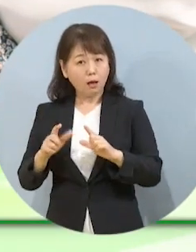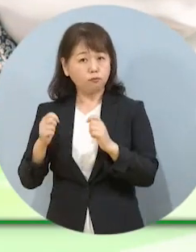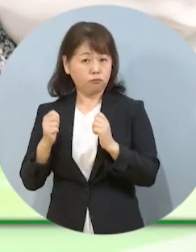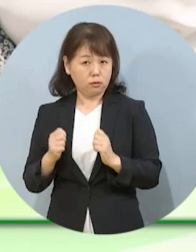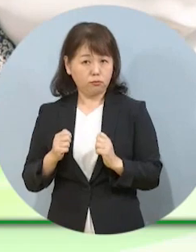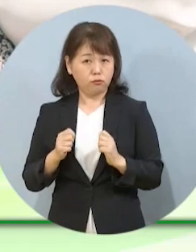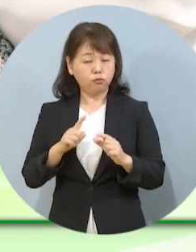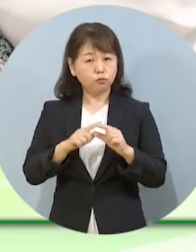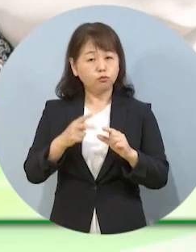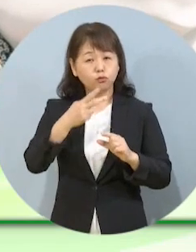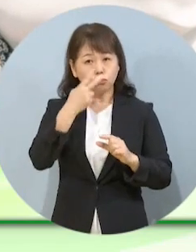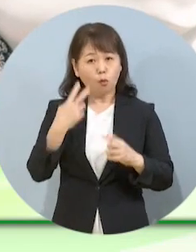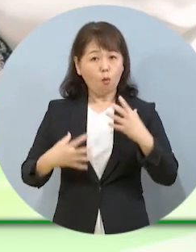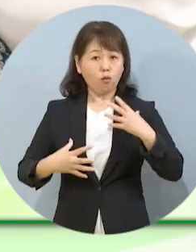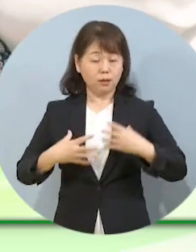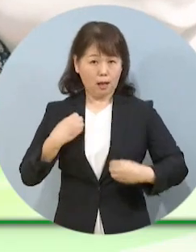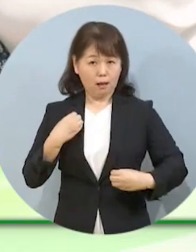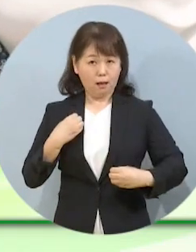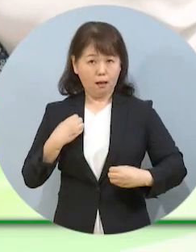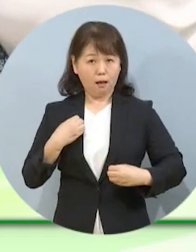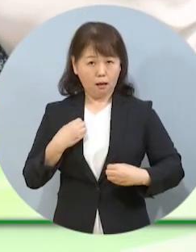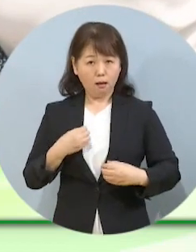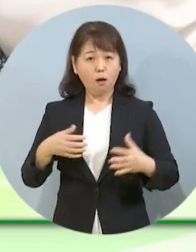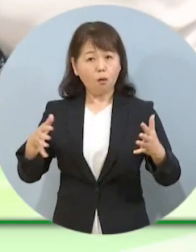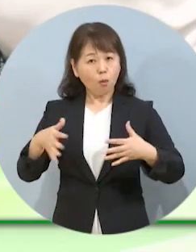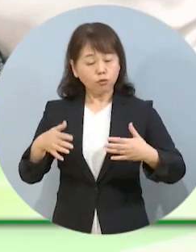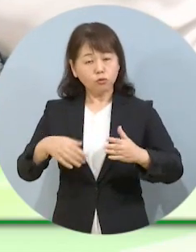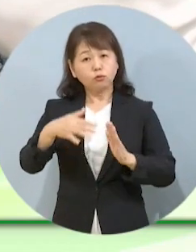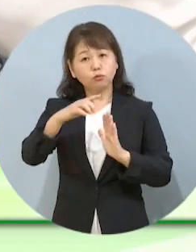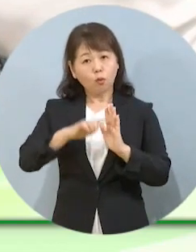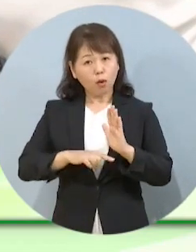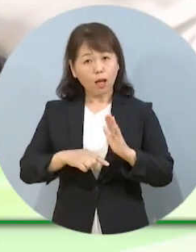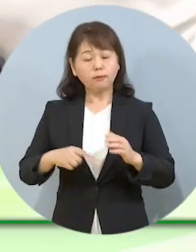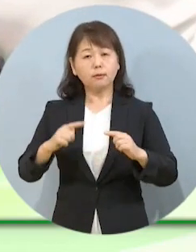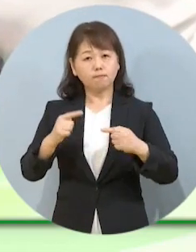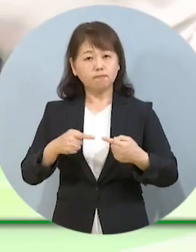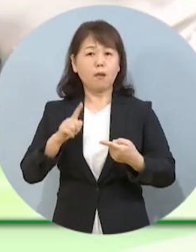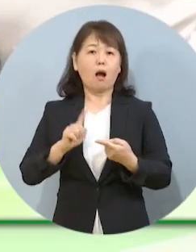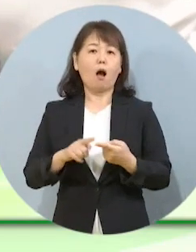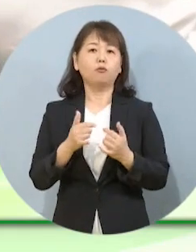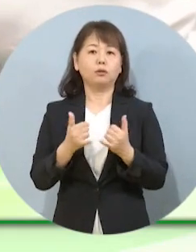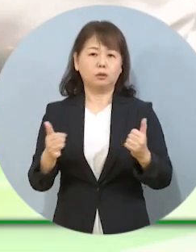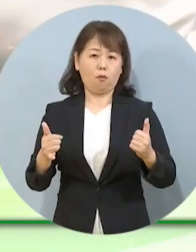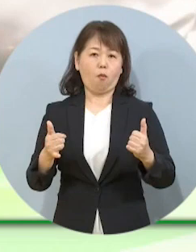など、応募要件のすべてを満たす人です。